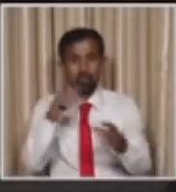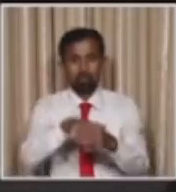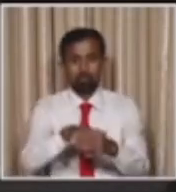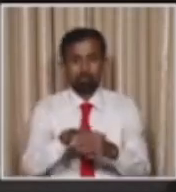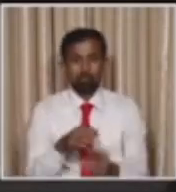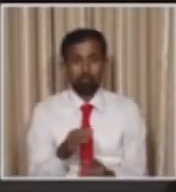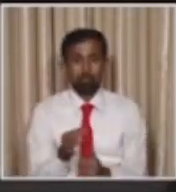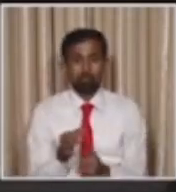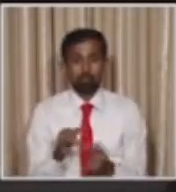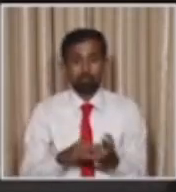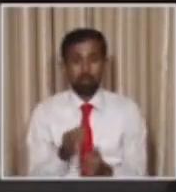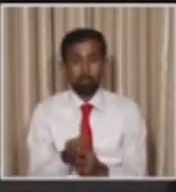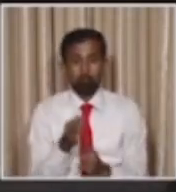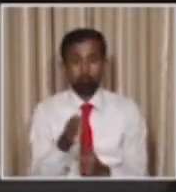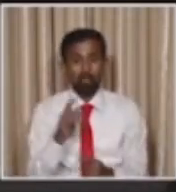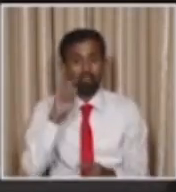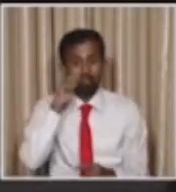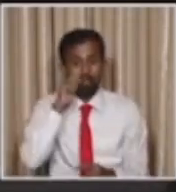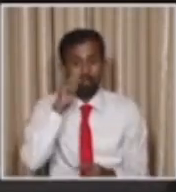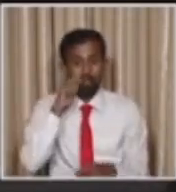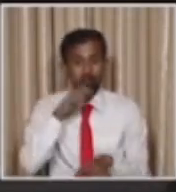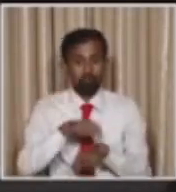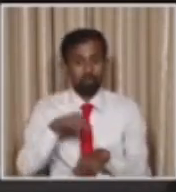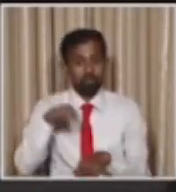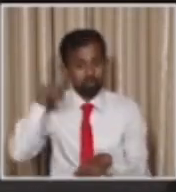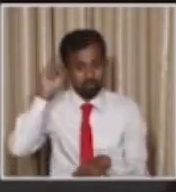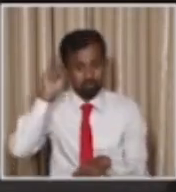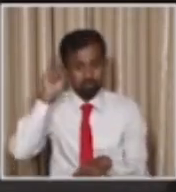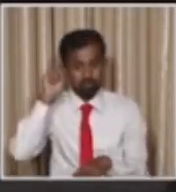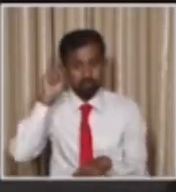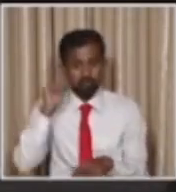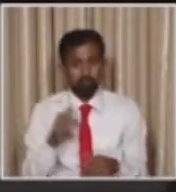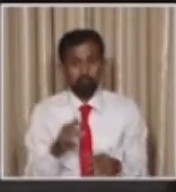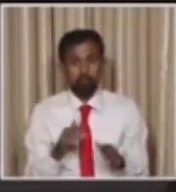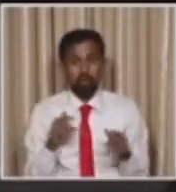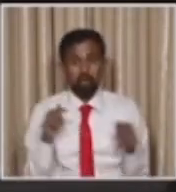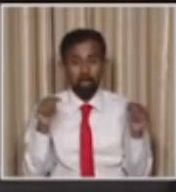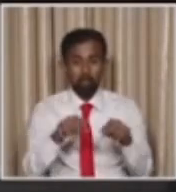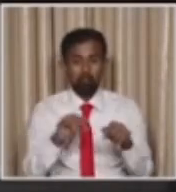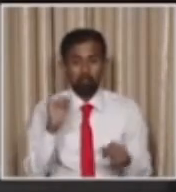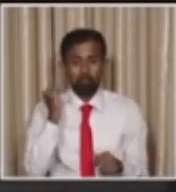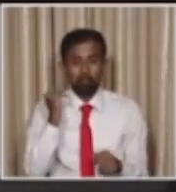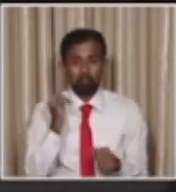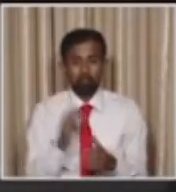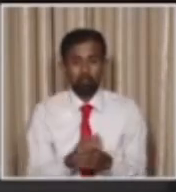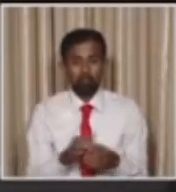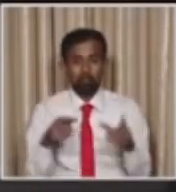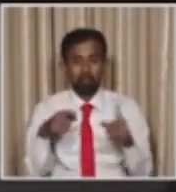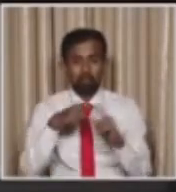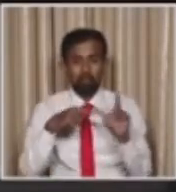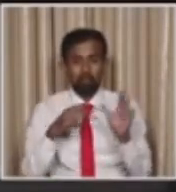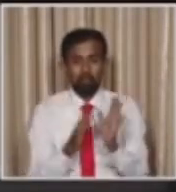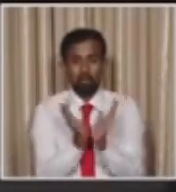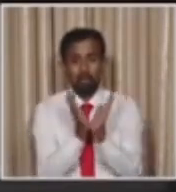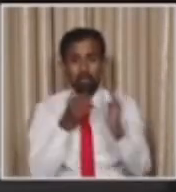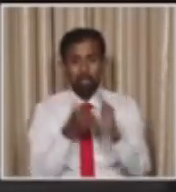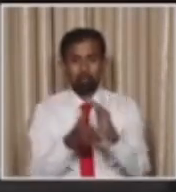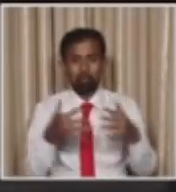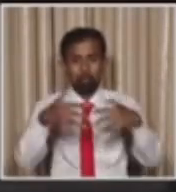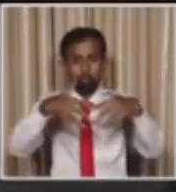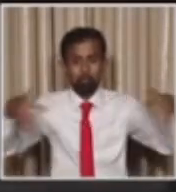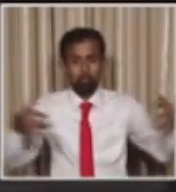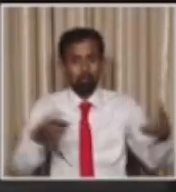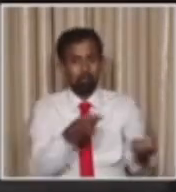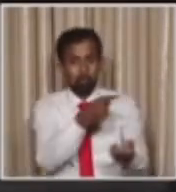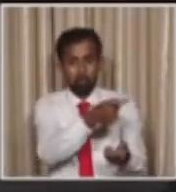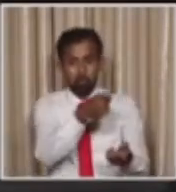Premad saji premadasa metu mak kita tak kali. Mere baru na nelayan. Khandi kudu cari keleteran gila. Polling kali. Wedi